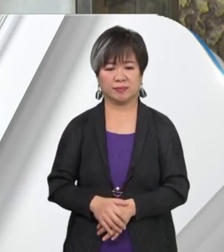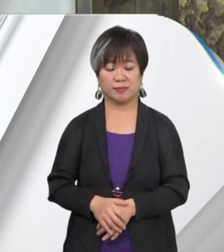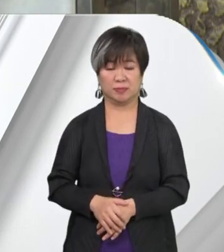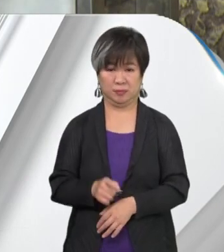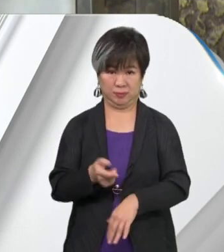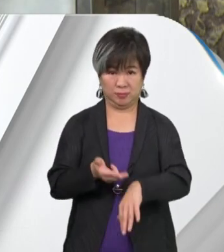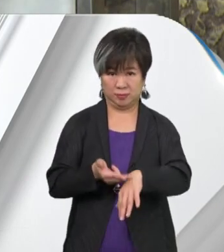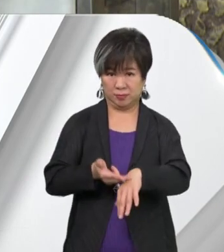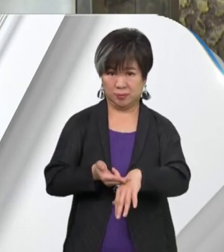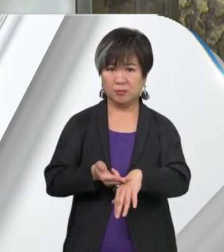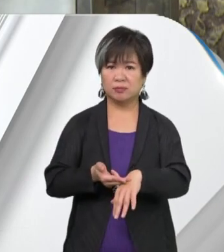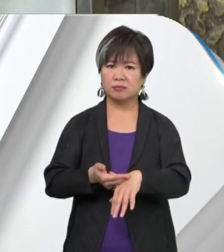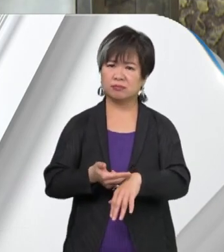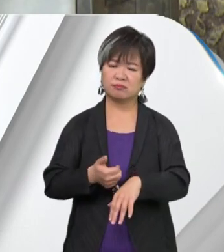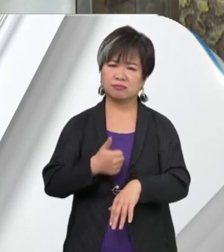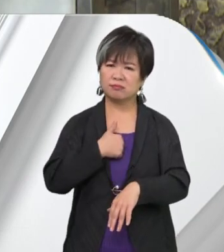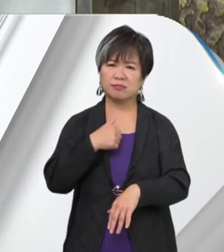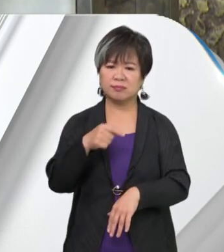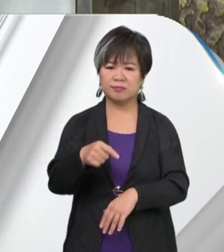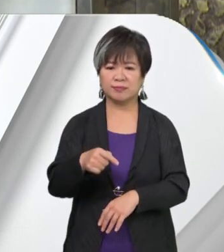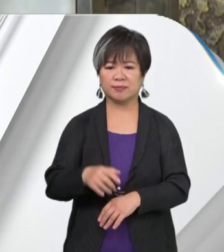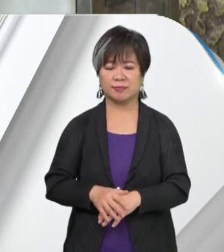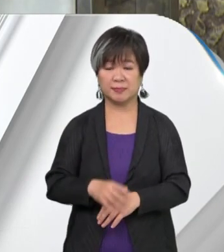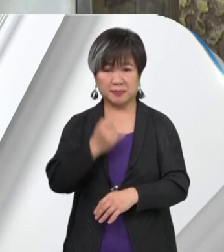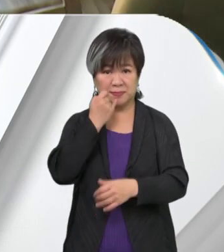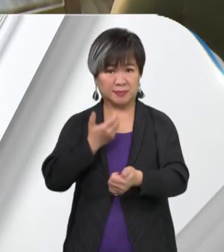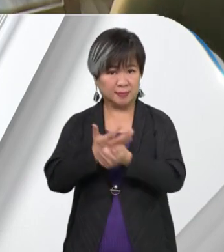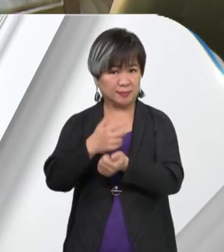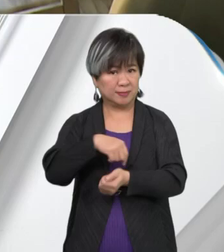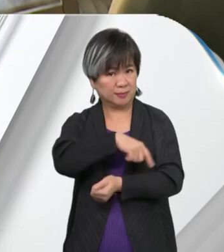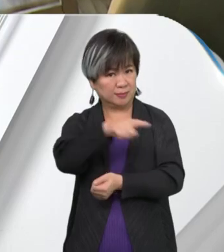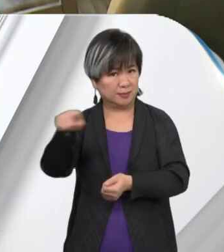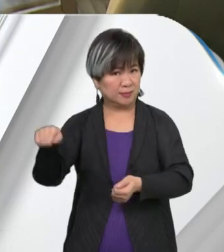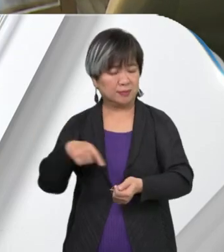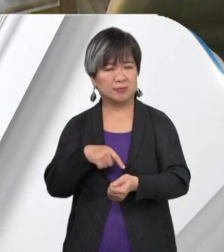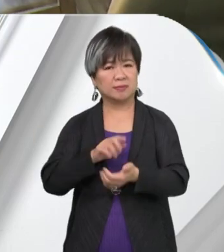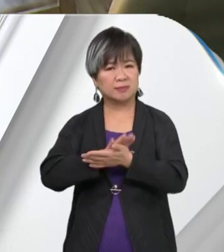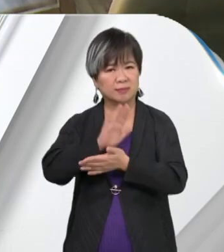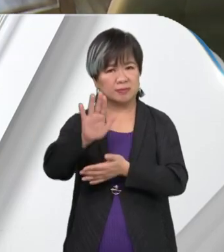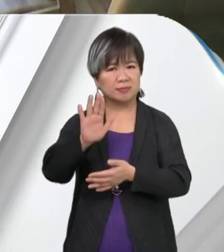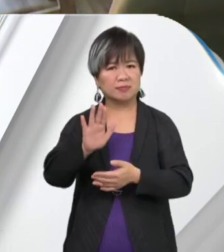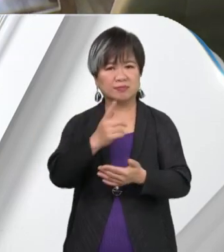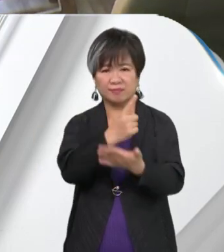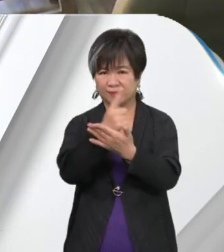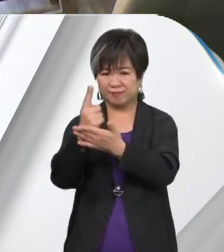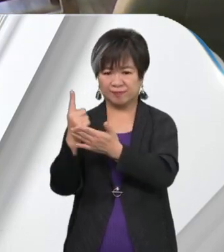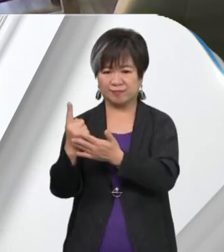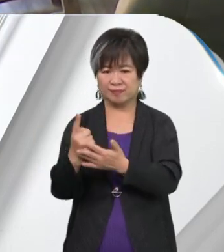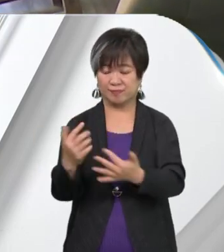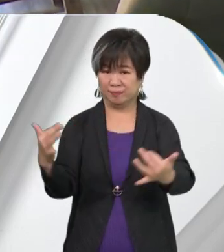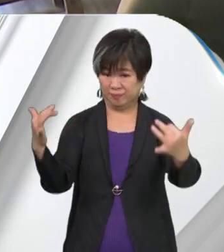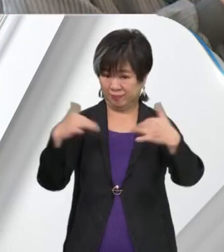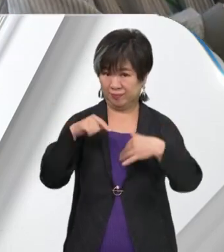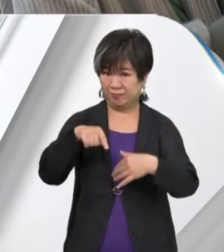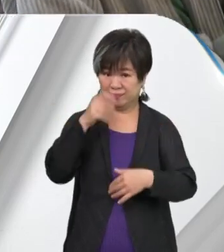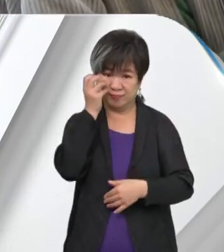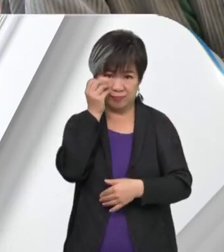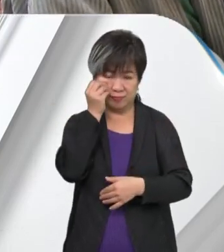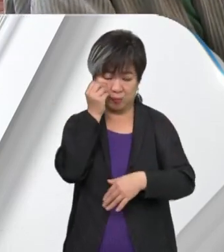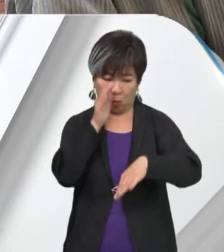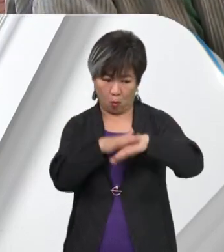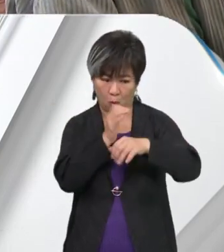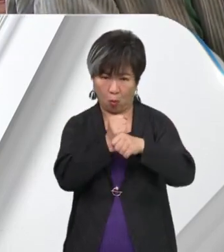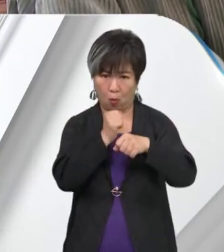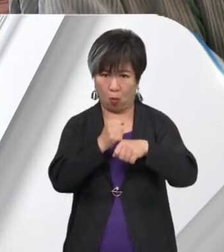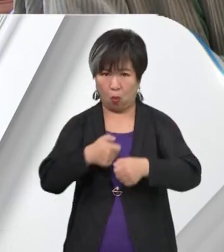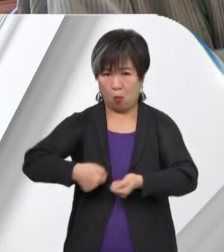技术哈，其实咪到在本未来所有其他人来到了，会看啊，收作